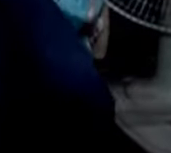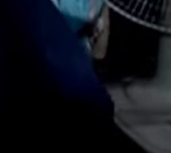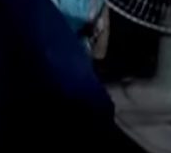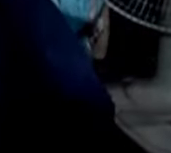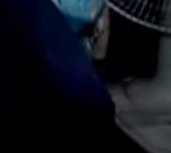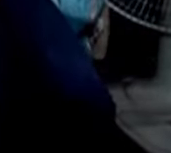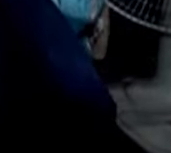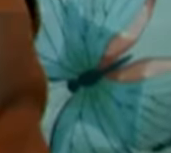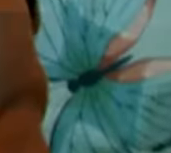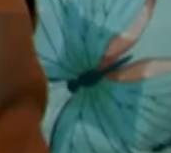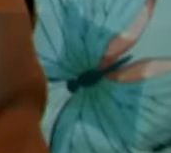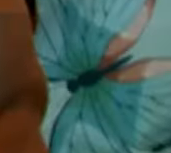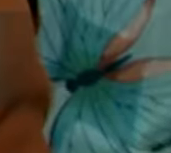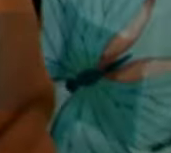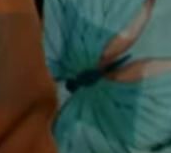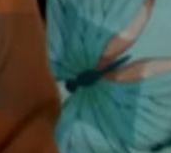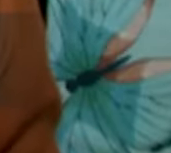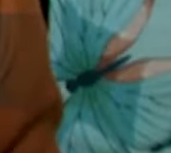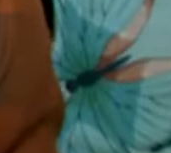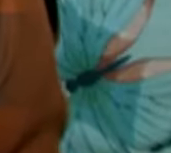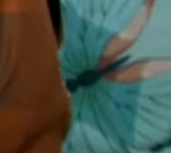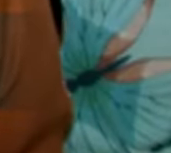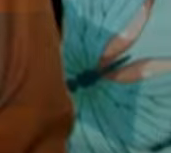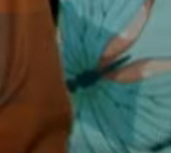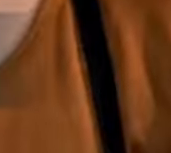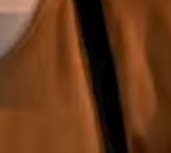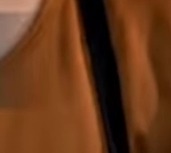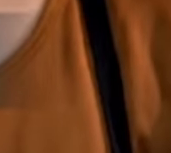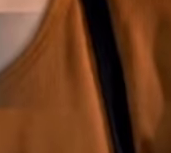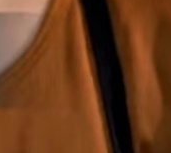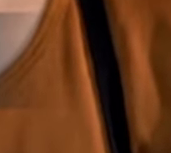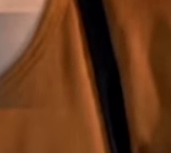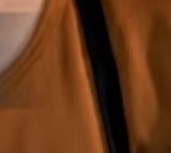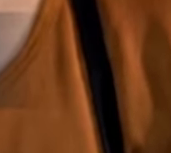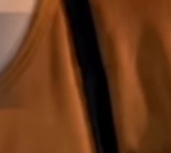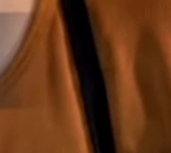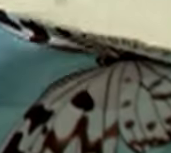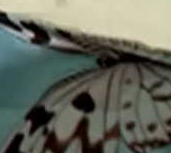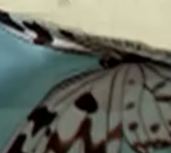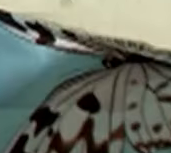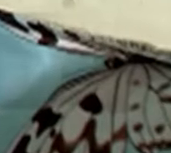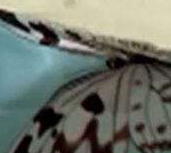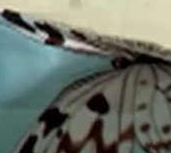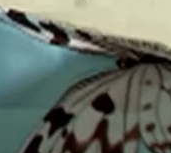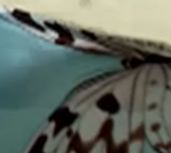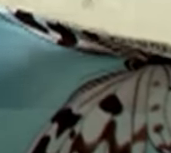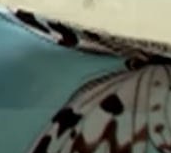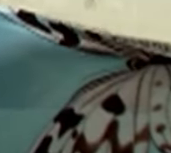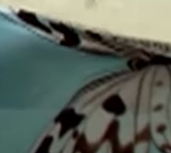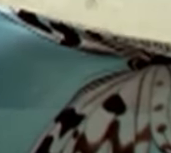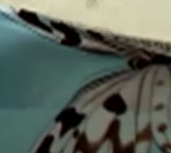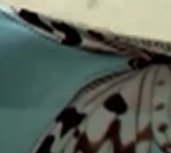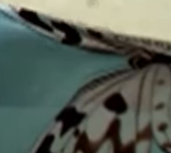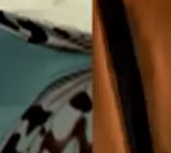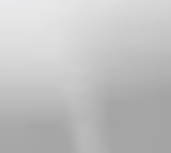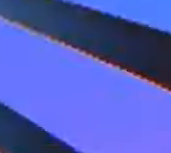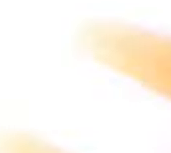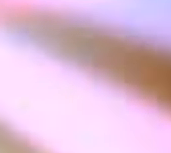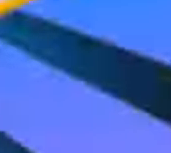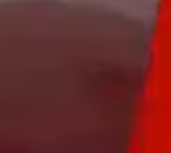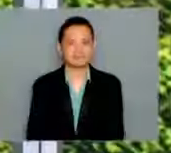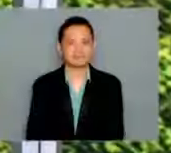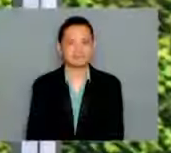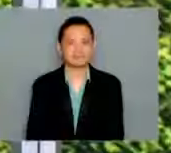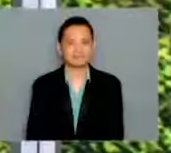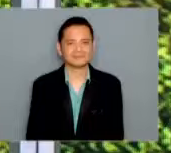tila panghaharas na ang ginagawang paniningil. Yan naman ang idedetalye ni Attorney Buko sa Legal ba to?